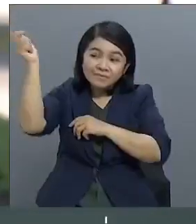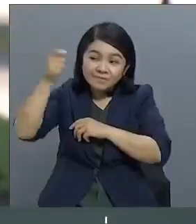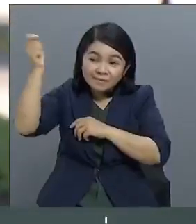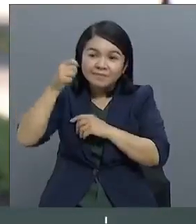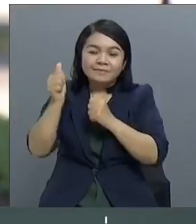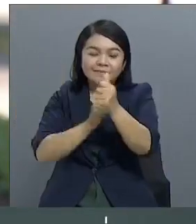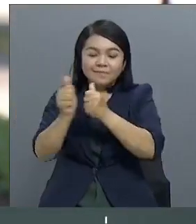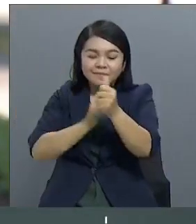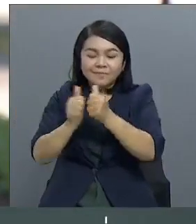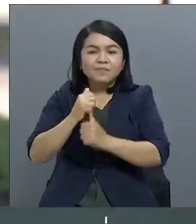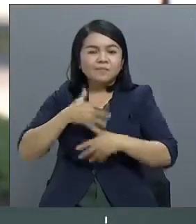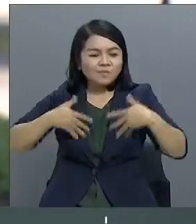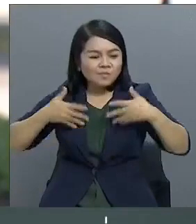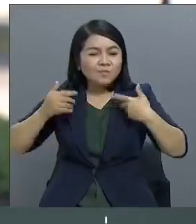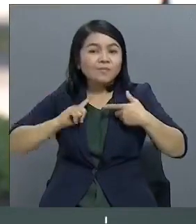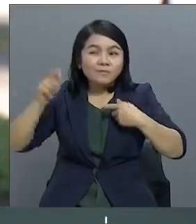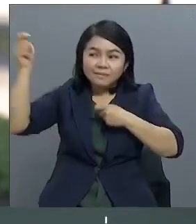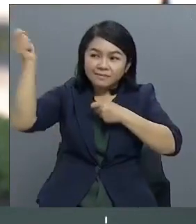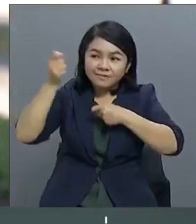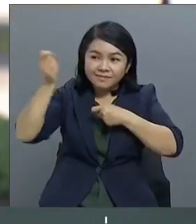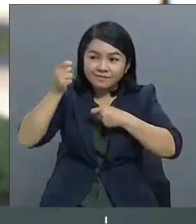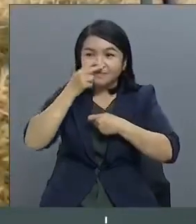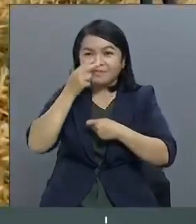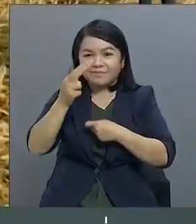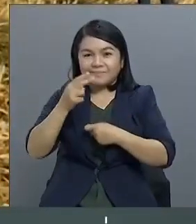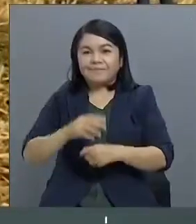กันจะสนุกสนานเป็นอย่างไรไปชมกันค่ะ